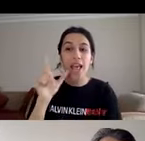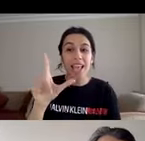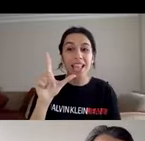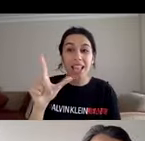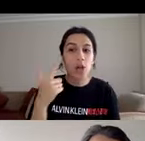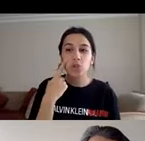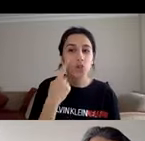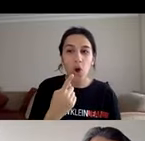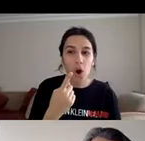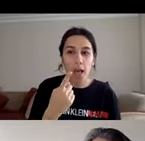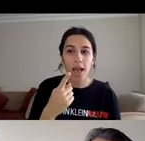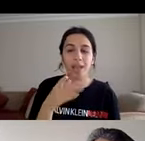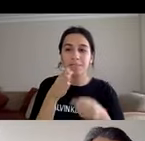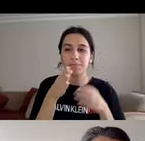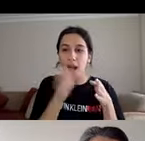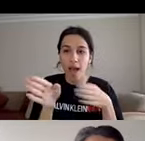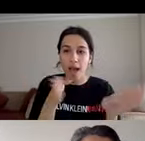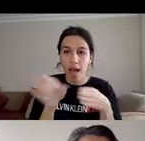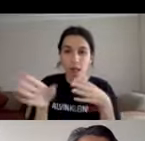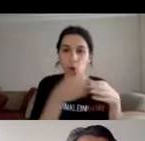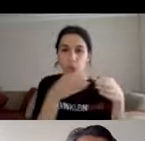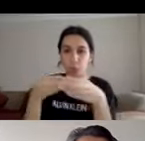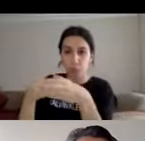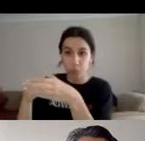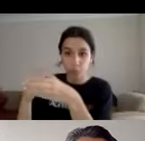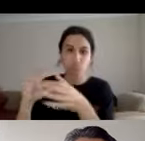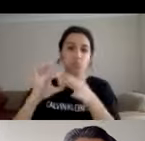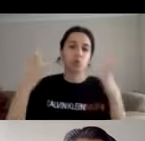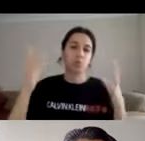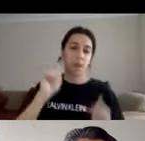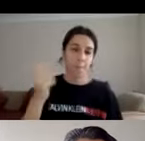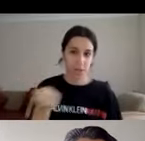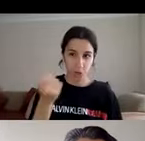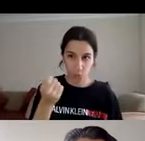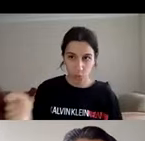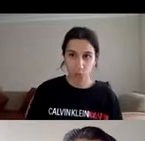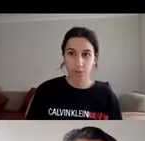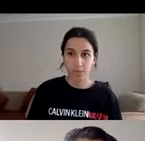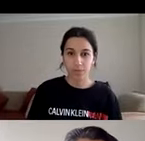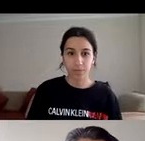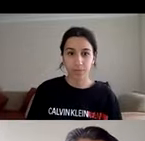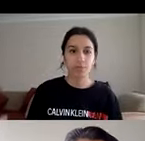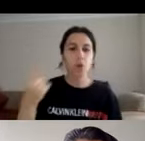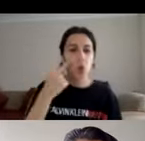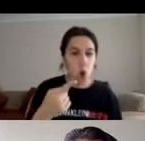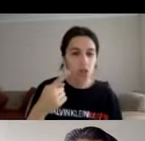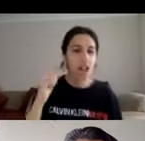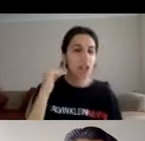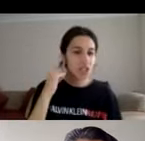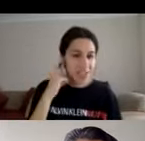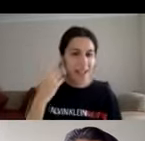göre kategorilere ayırarak çözümler üretmeye çalışıyor. Görsel, işitsel, fiziksel,